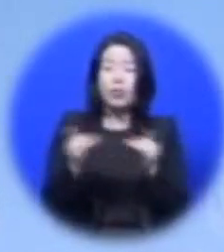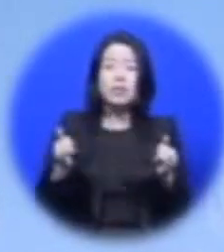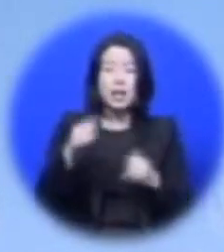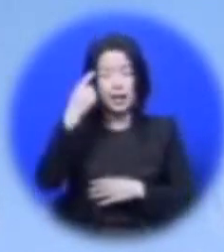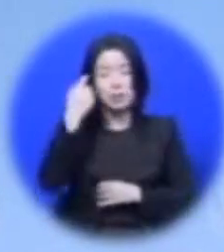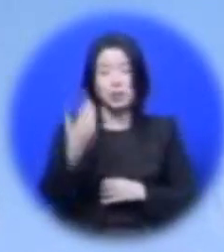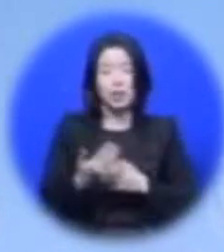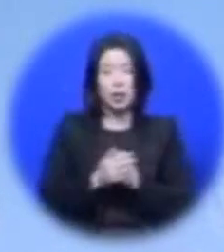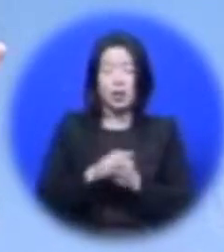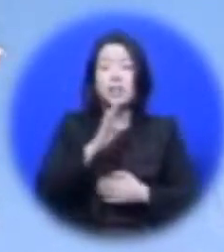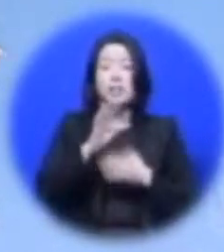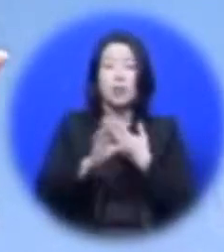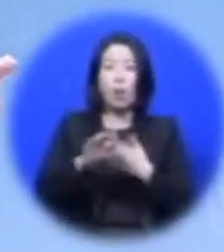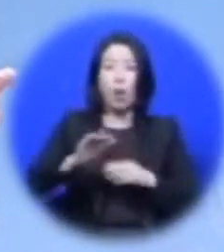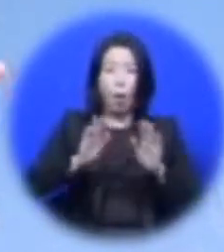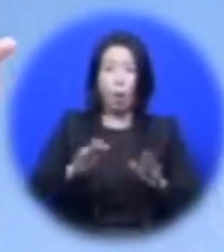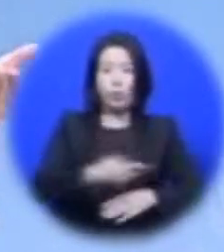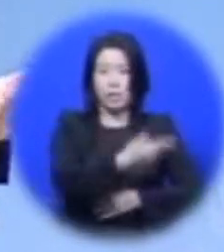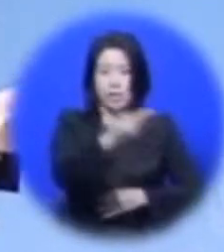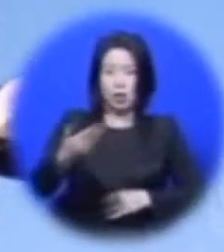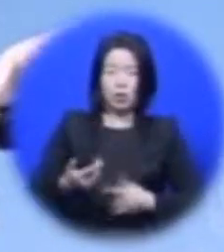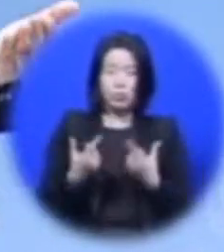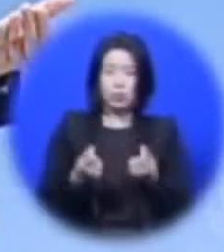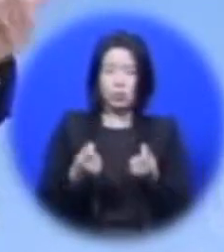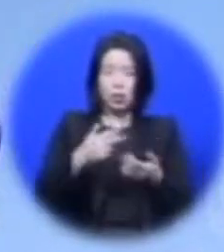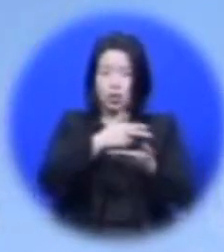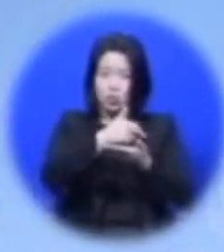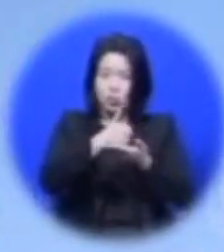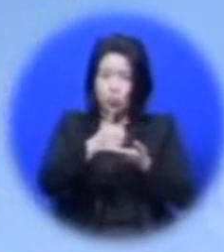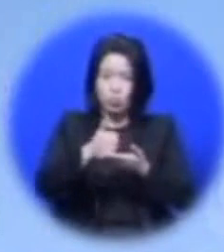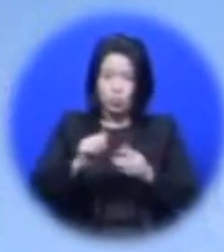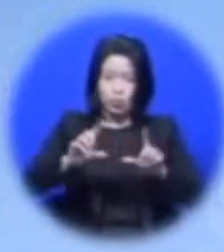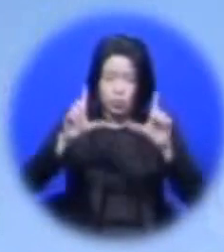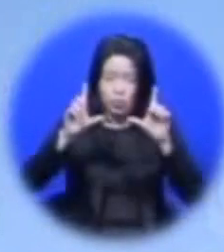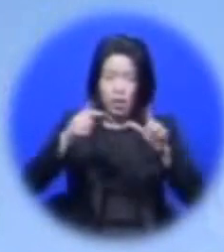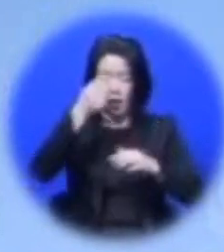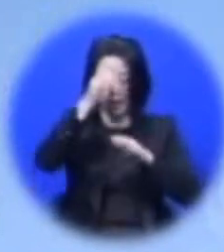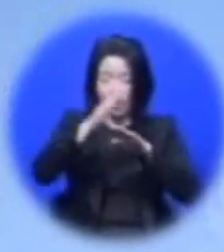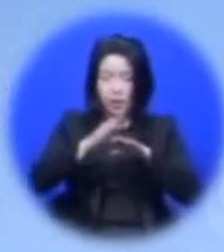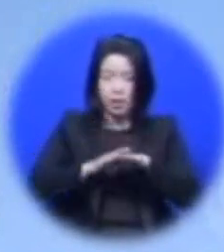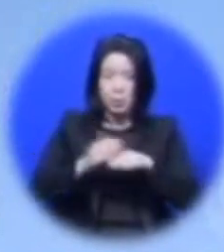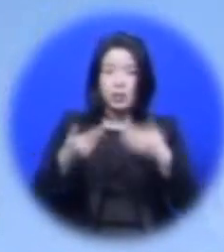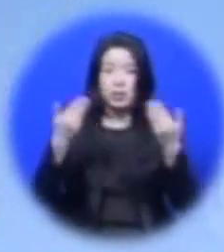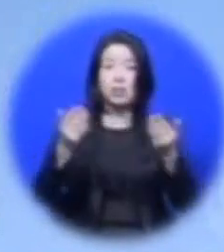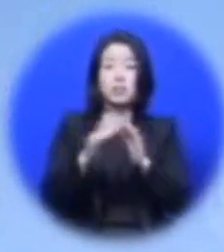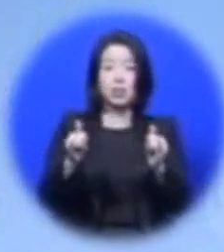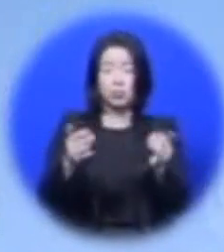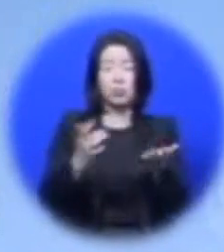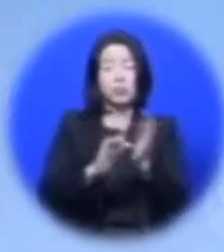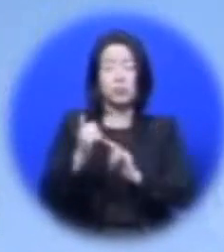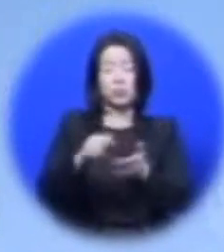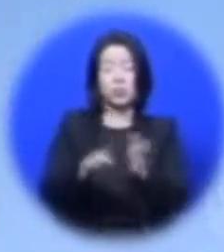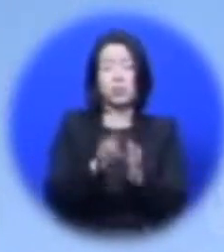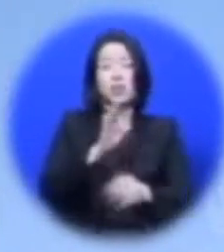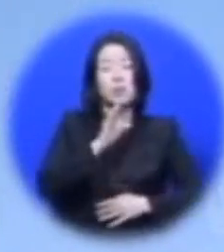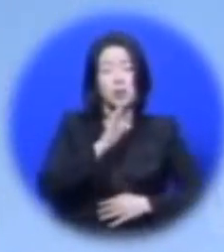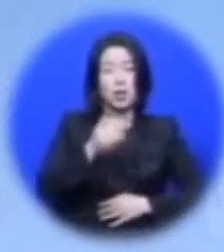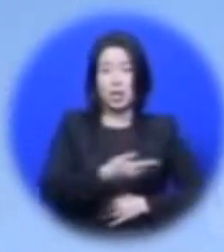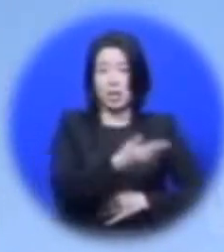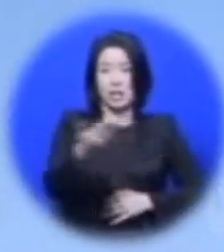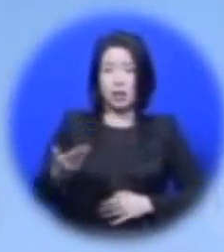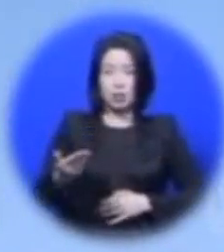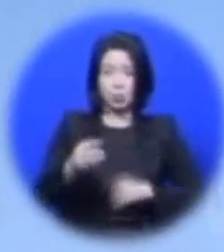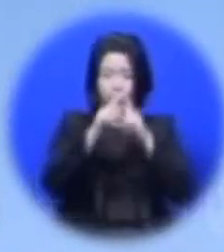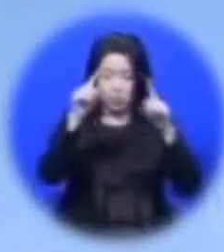그러면 오늘 여러분들처럼 주일에 교회에 와서 예배드리는 사람, 예수 믿는 사람. 여러분이